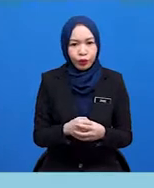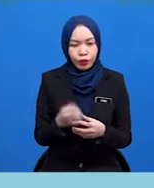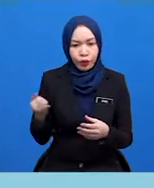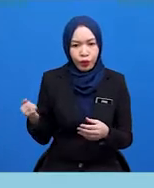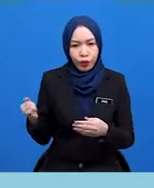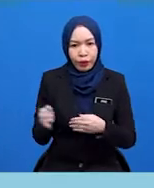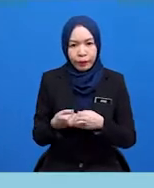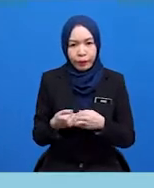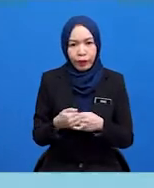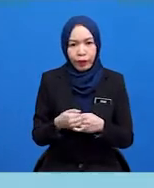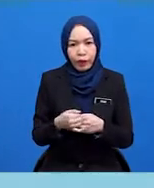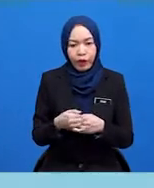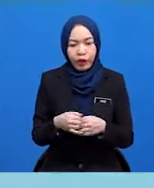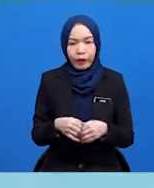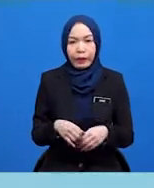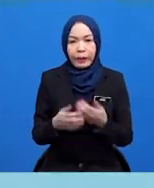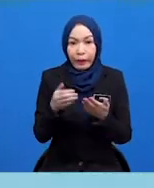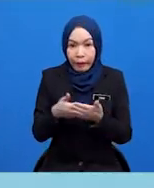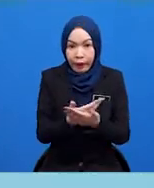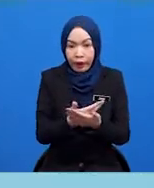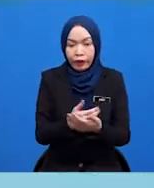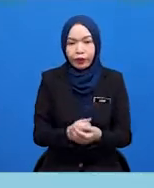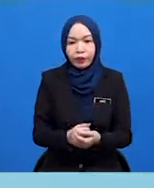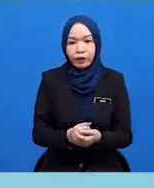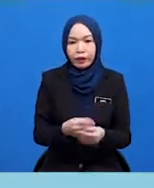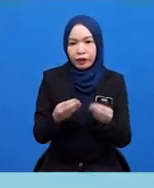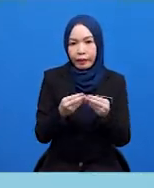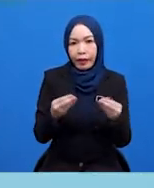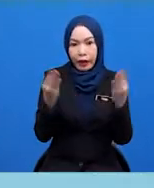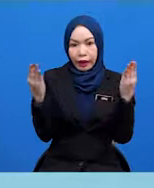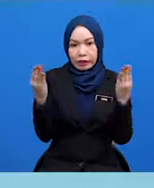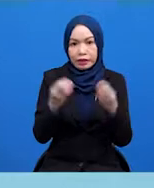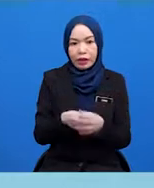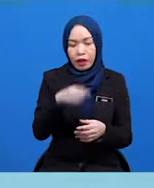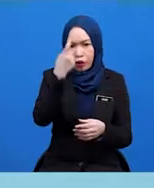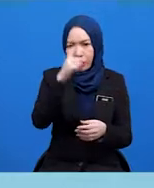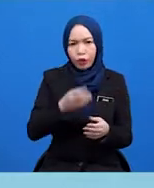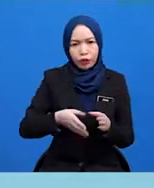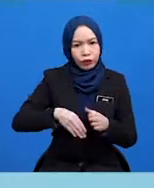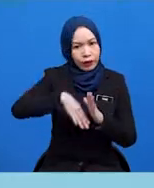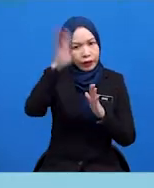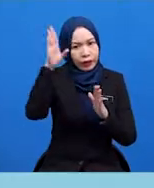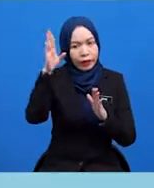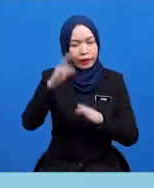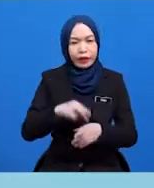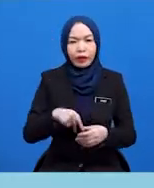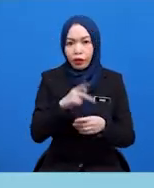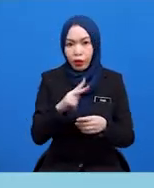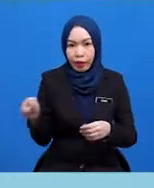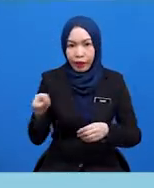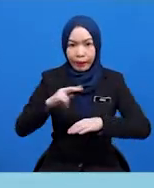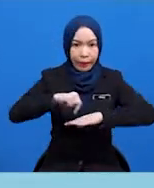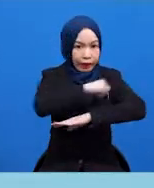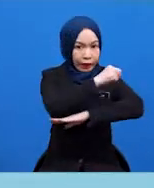dan racun serangga yang dapat meningkatkan hasil pengeluaran pertanian